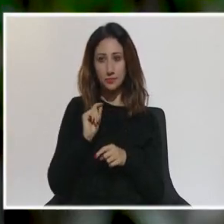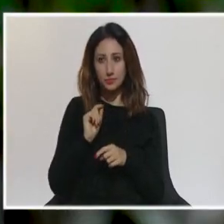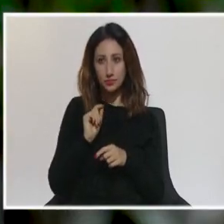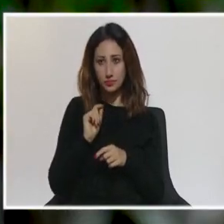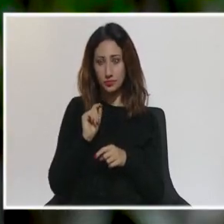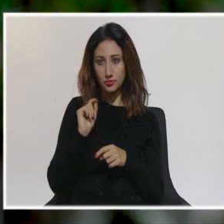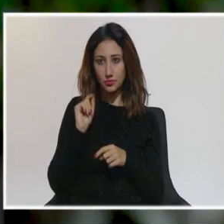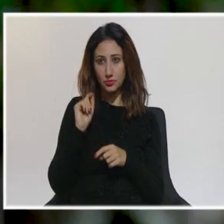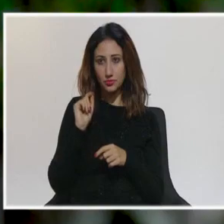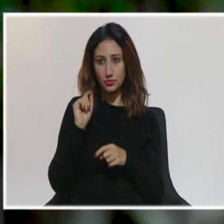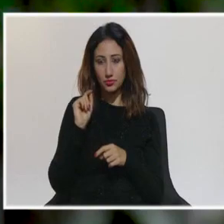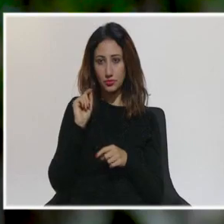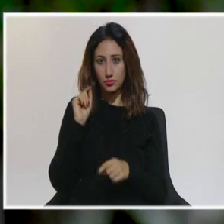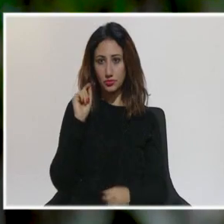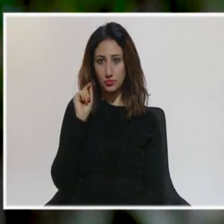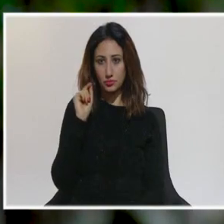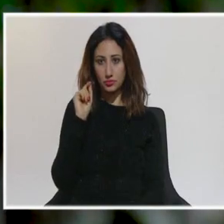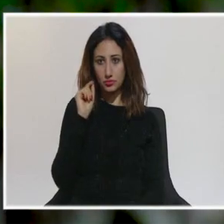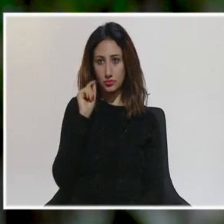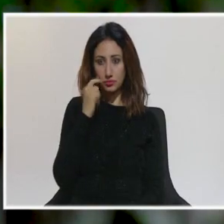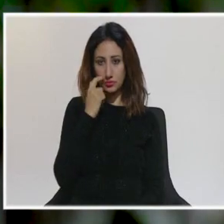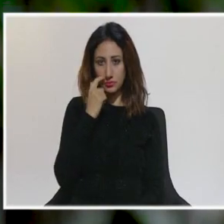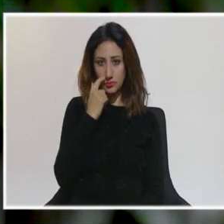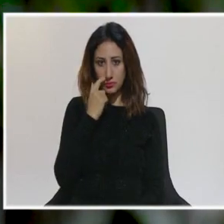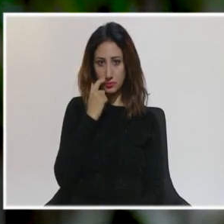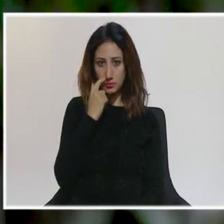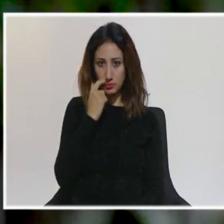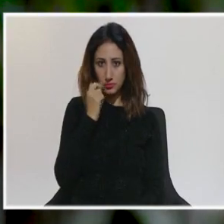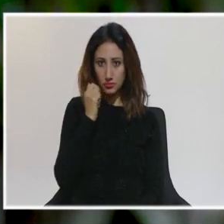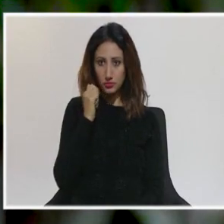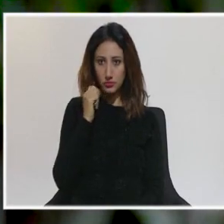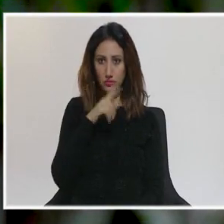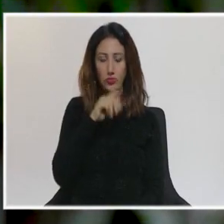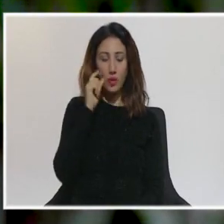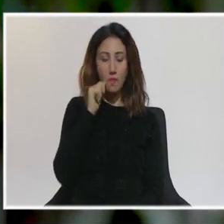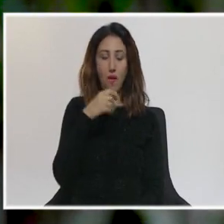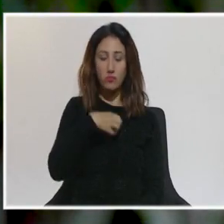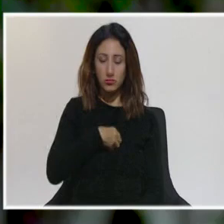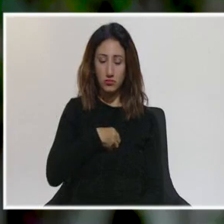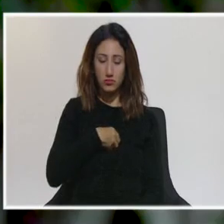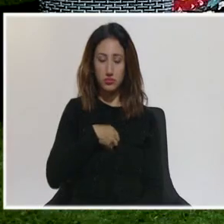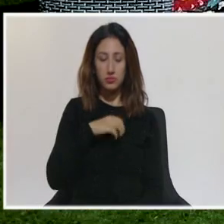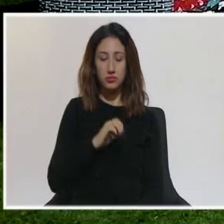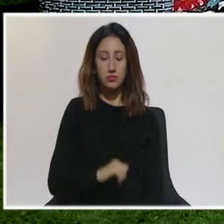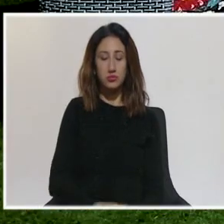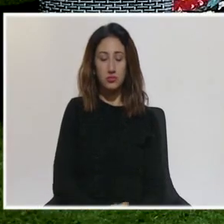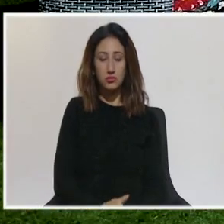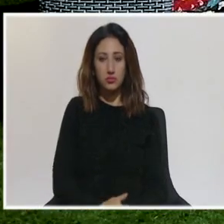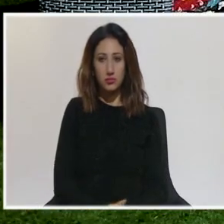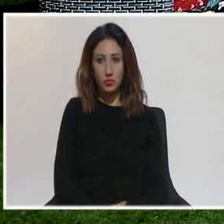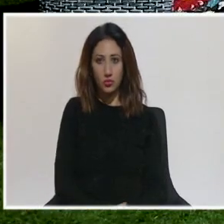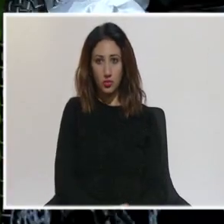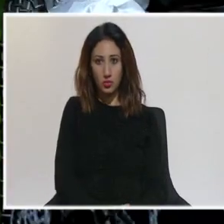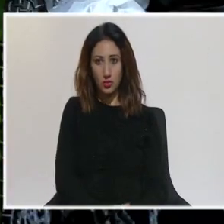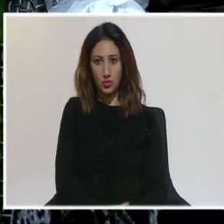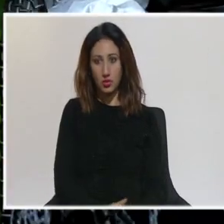مؤخرا. بص اي حد من زمايل بابا لا تاثر شديد. بكى قدامك؟ كان